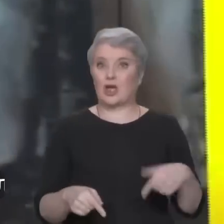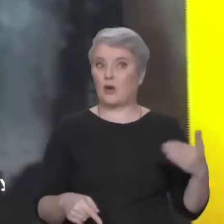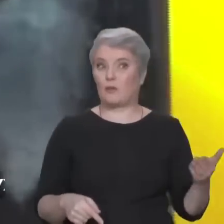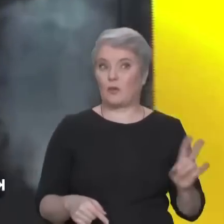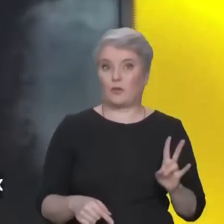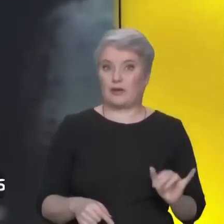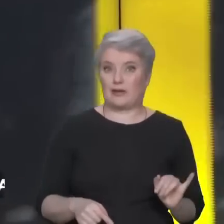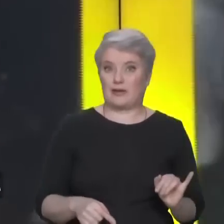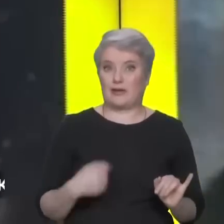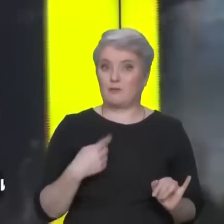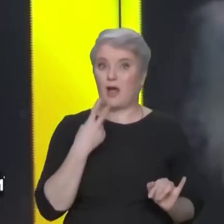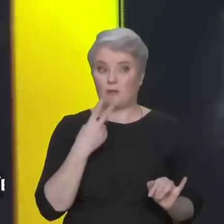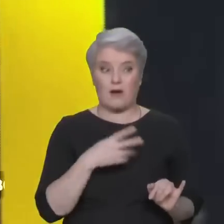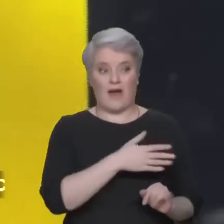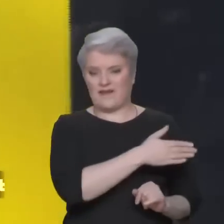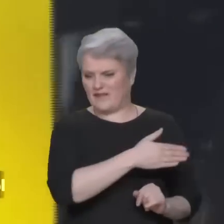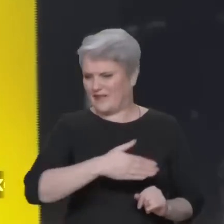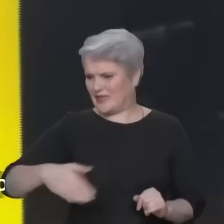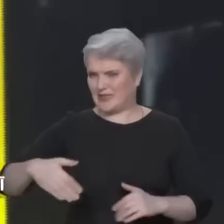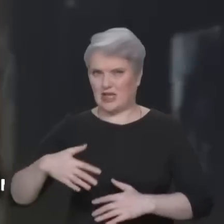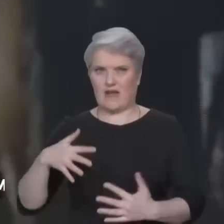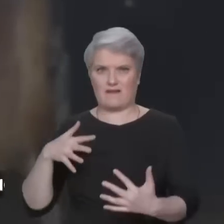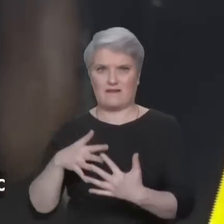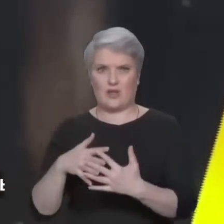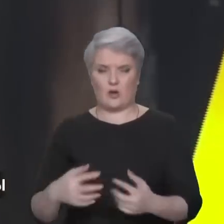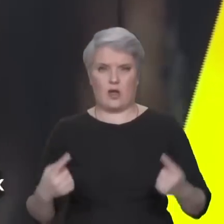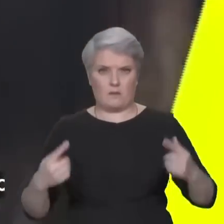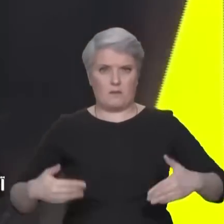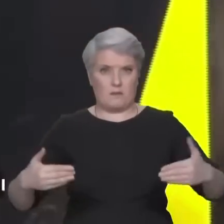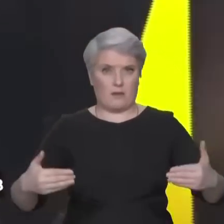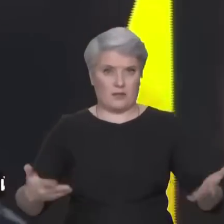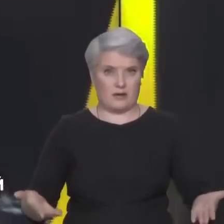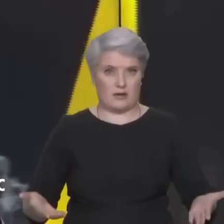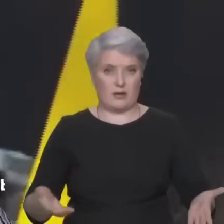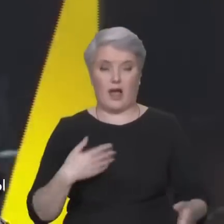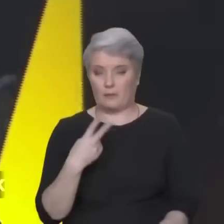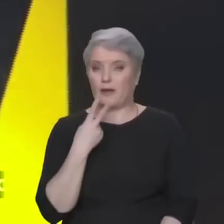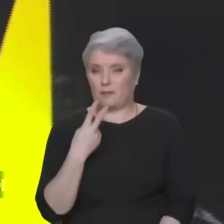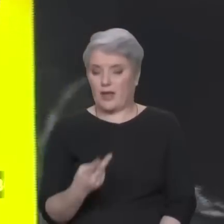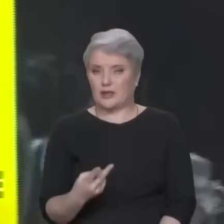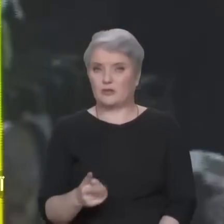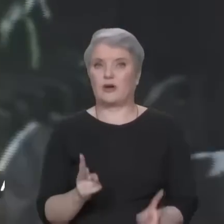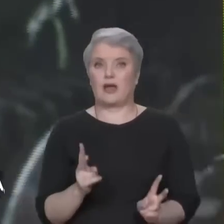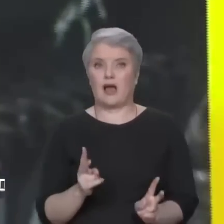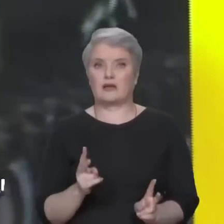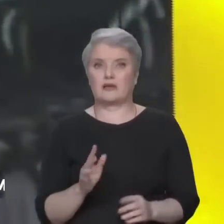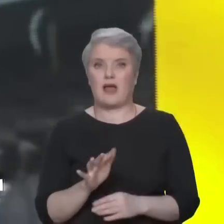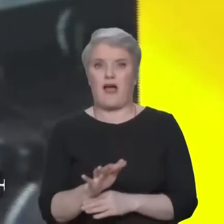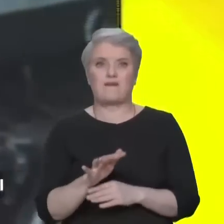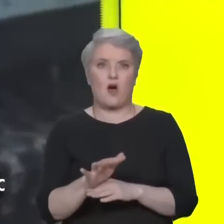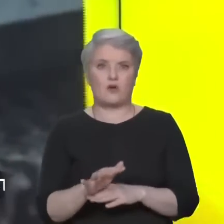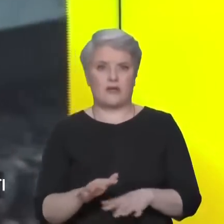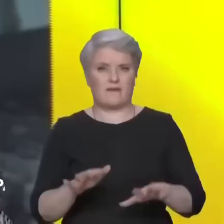Чи ми побачимо по всій лінії фронту якісь масштабні дії? Чи ми бачимо там якийсь там огневий